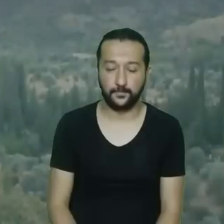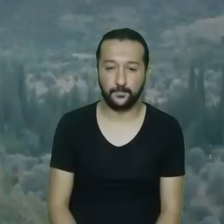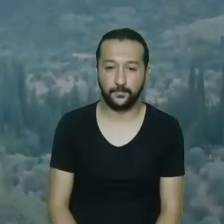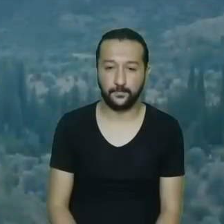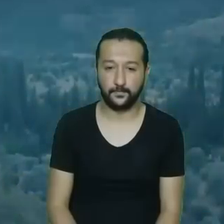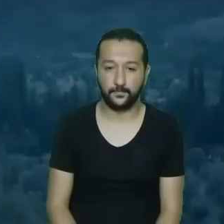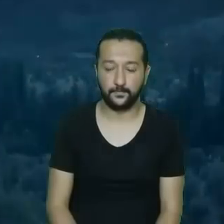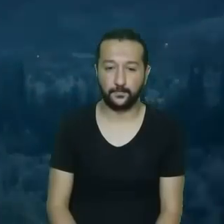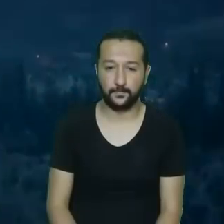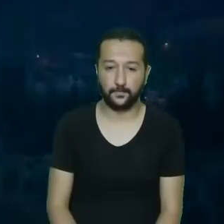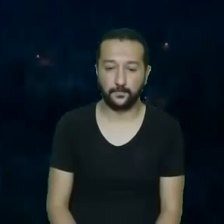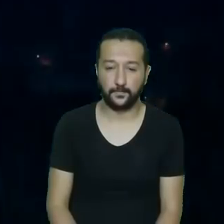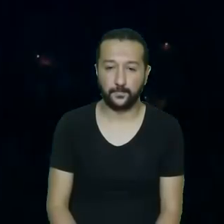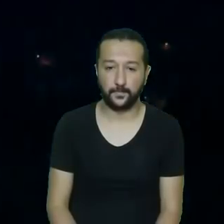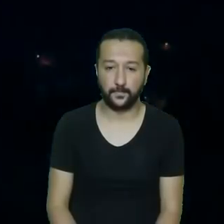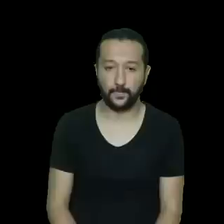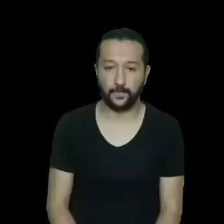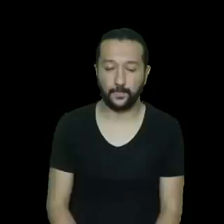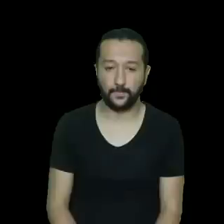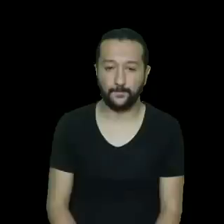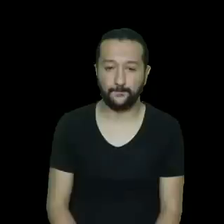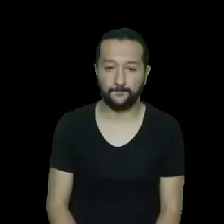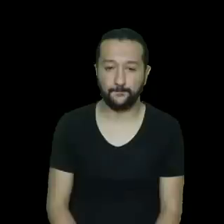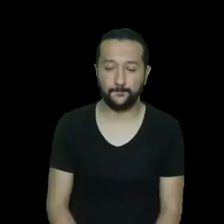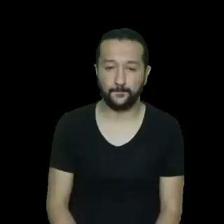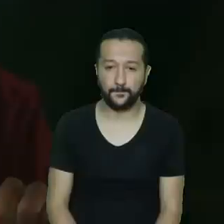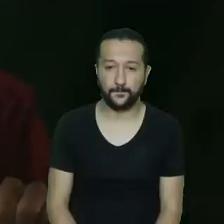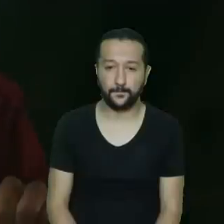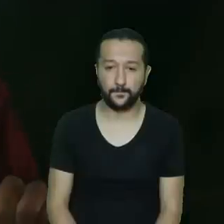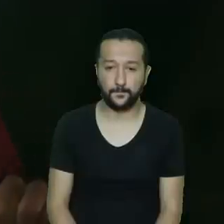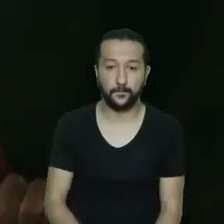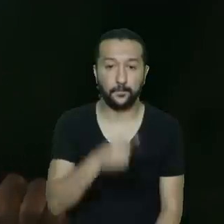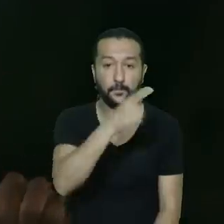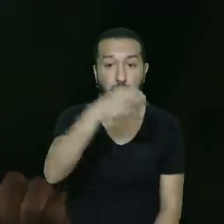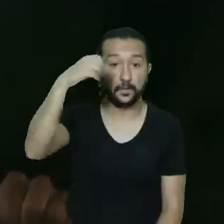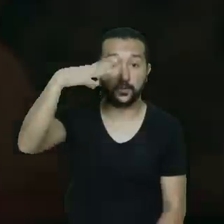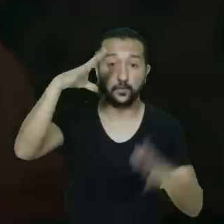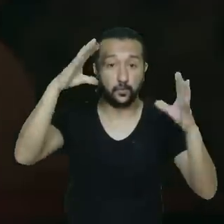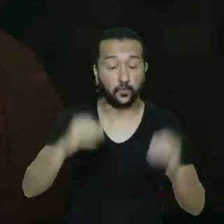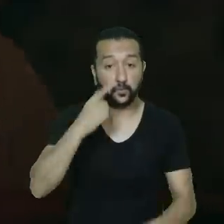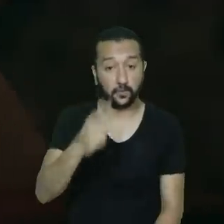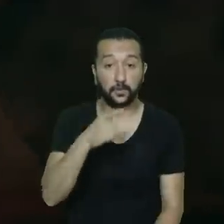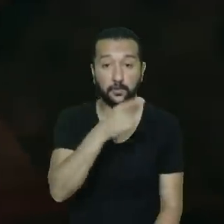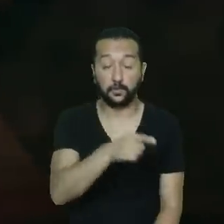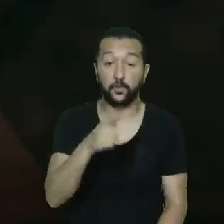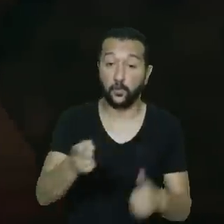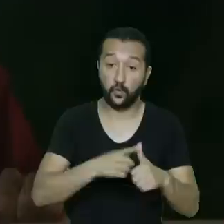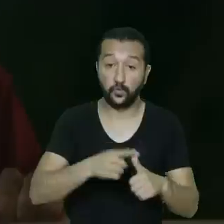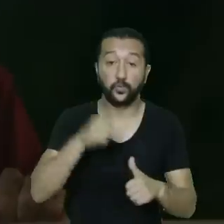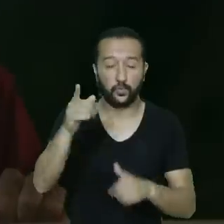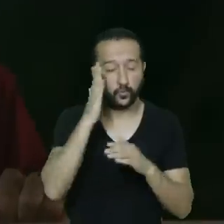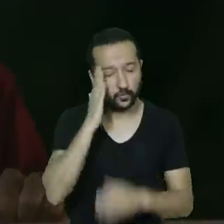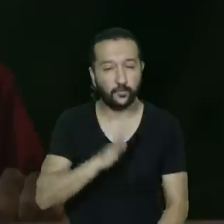üstünden hızlandırılmış zamanla bulutlar aktı. Gün akşama döndü. Yarım ay karanlık gökyüzünde. Işıklar söngeli bayağı oldu Sadıç. Bence